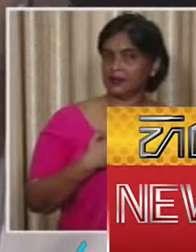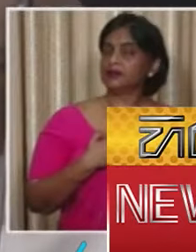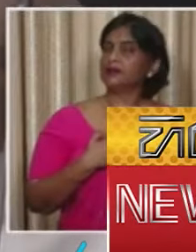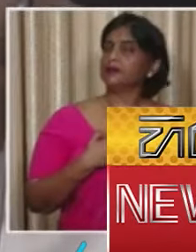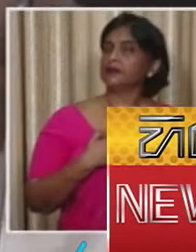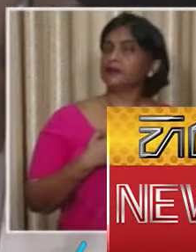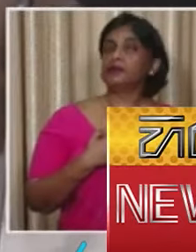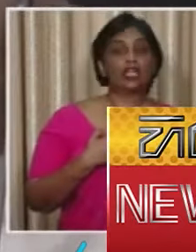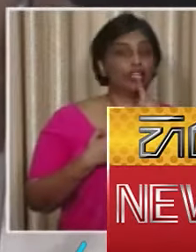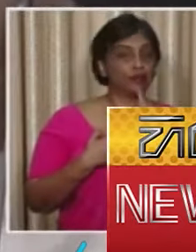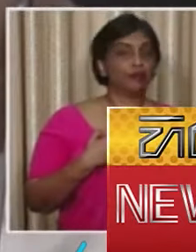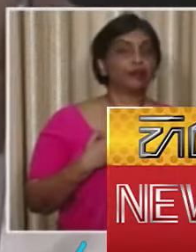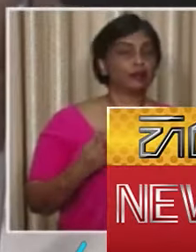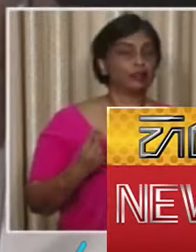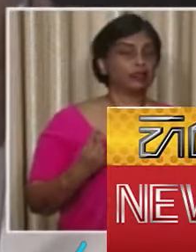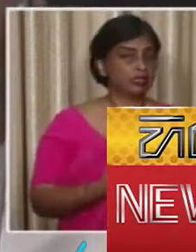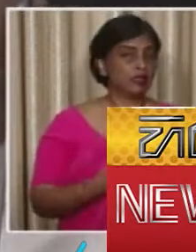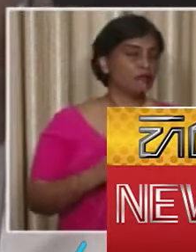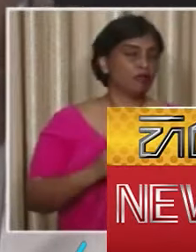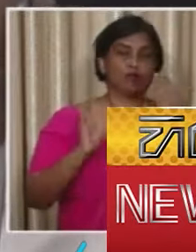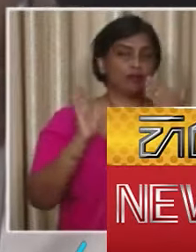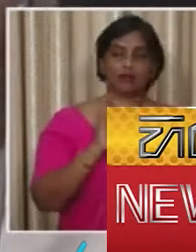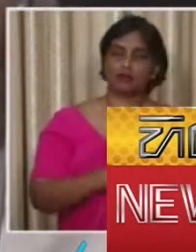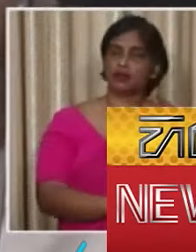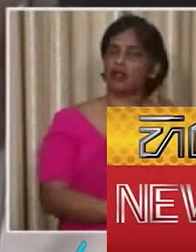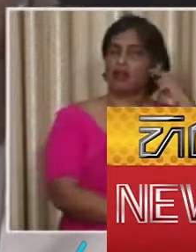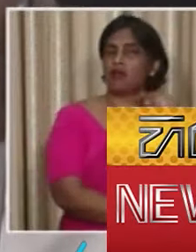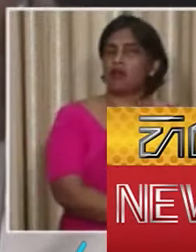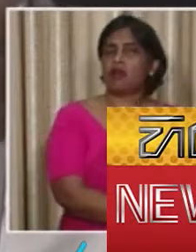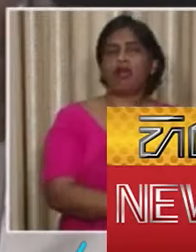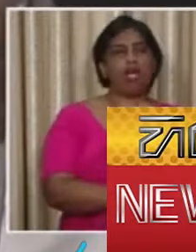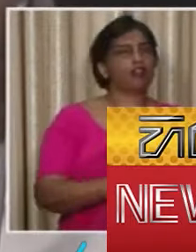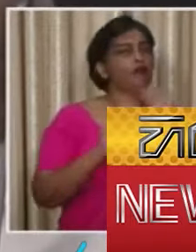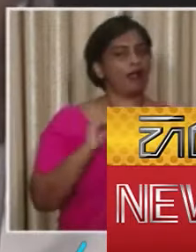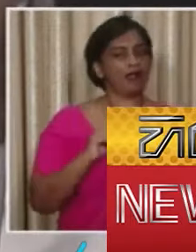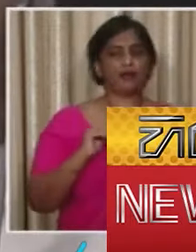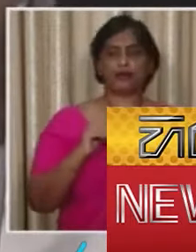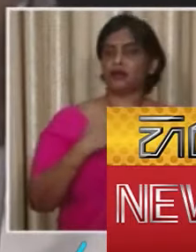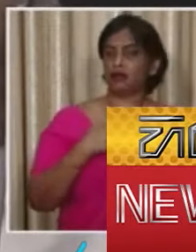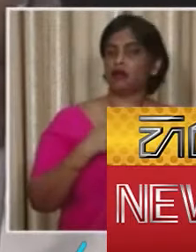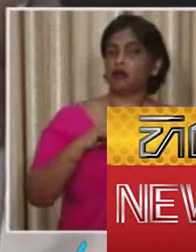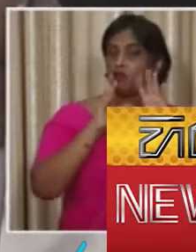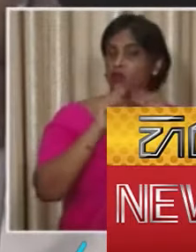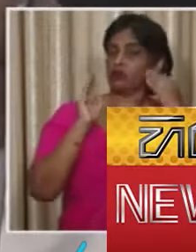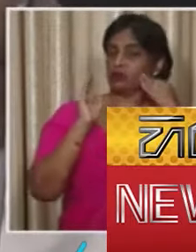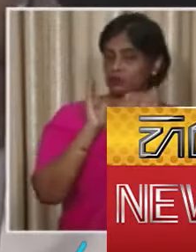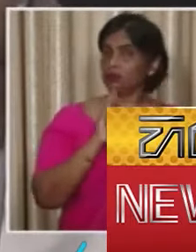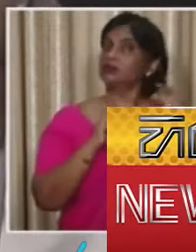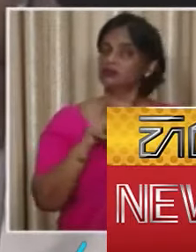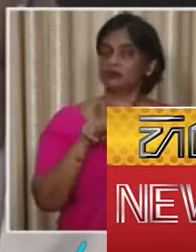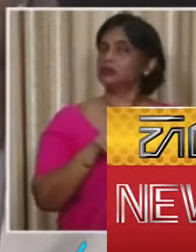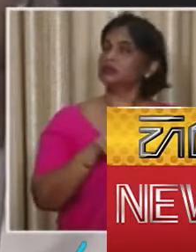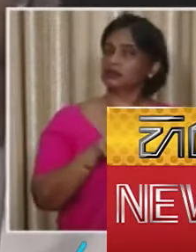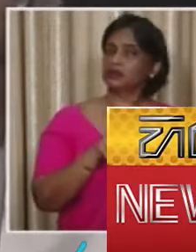අපි කියනවනේ ඉමර්ජින් මාකට් ඉකොනොමි අය තාම අඩු ආදායම් රටක්. ඒත් අපිට පොදු කාරණාවක් තිබුණා. ඒවට